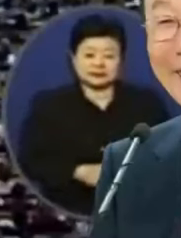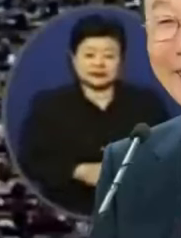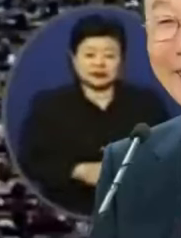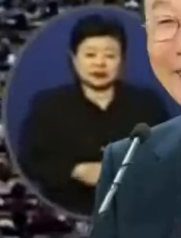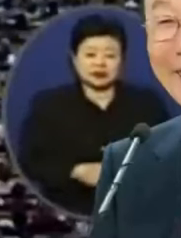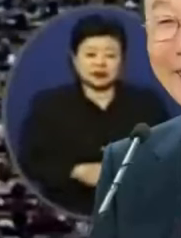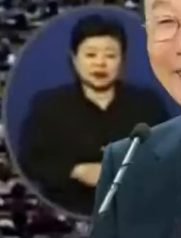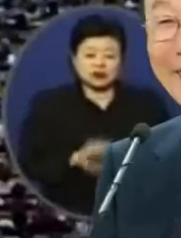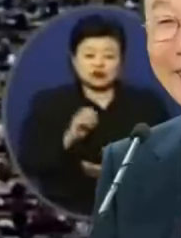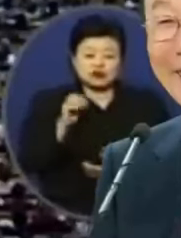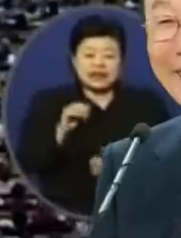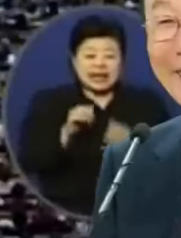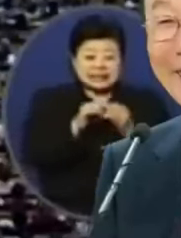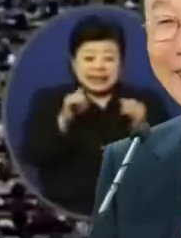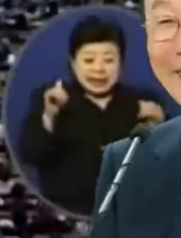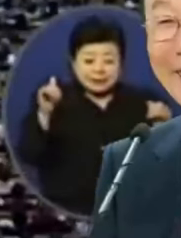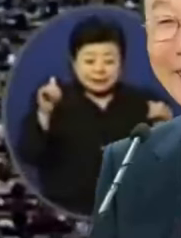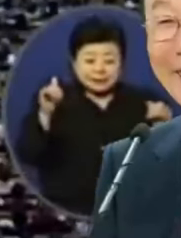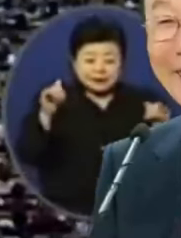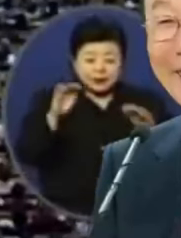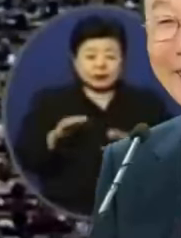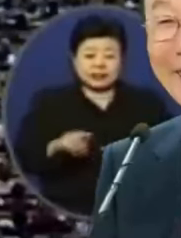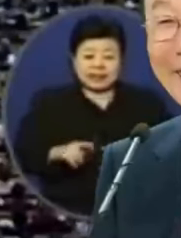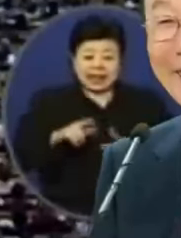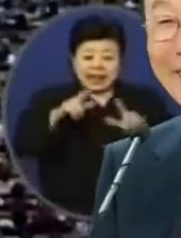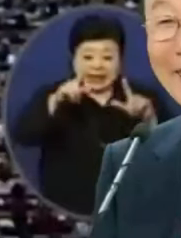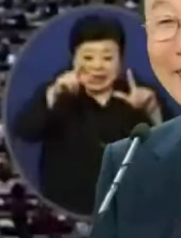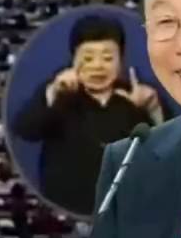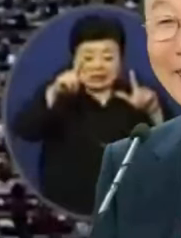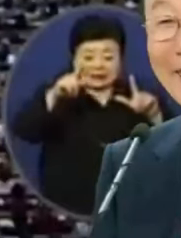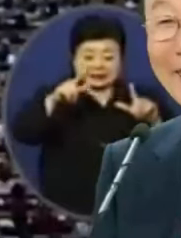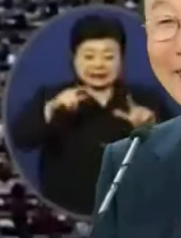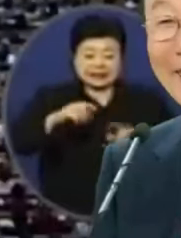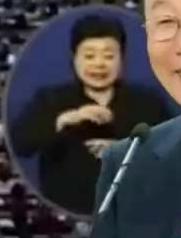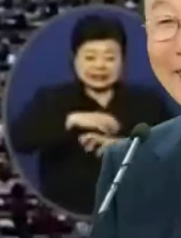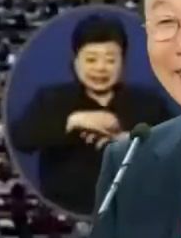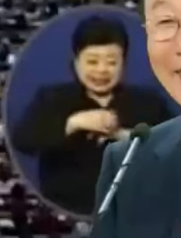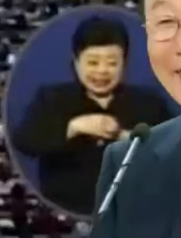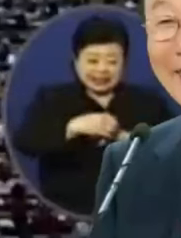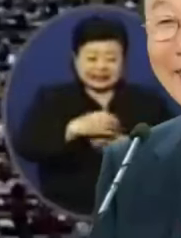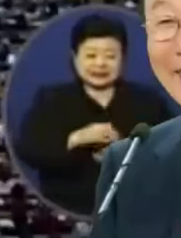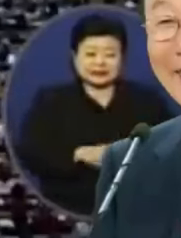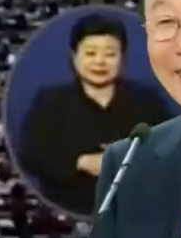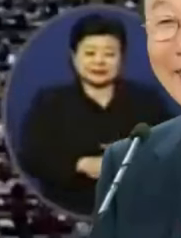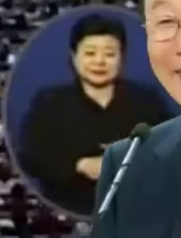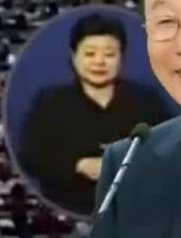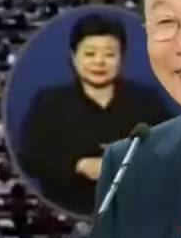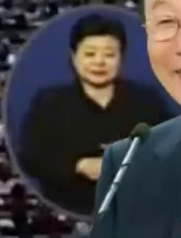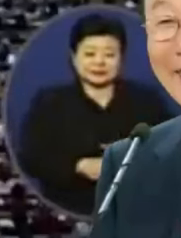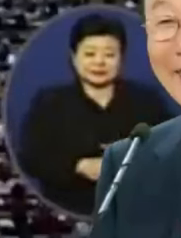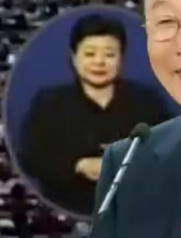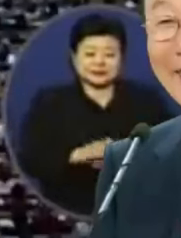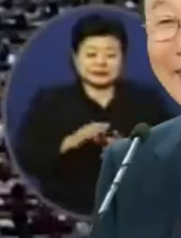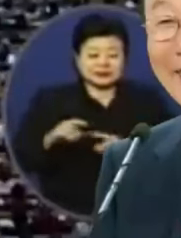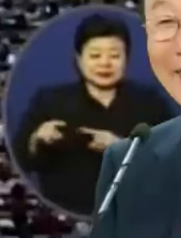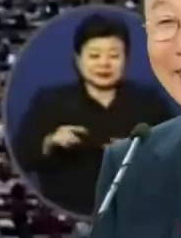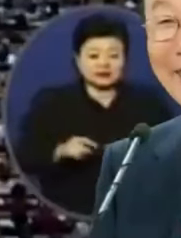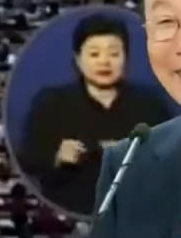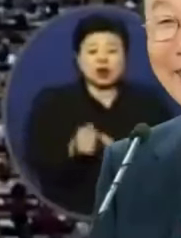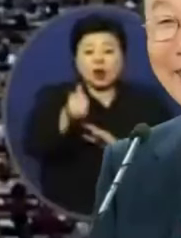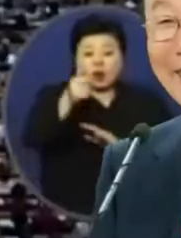유대인들이 여러분 오늘날 온 세계 가서 정치적으로 성공한